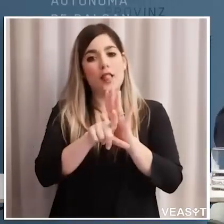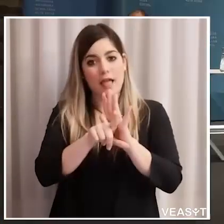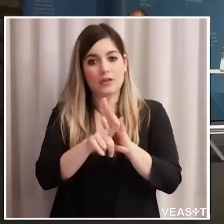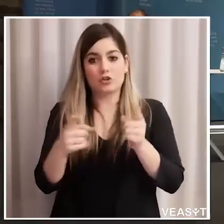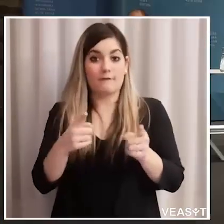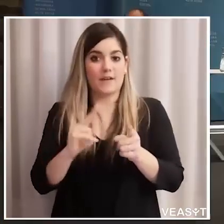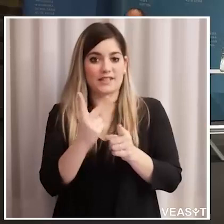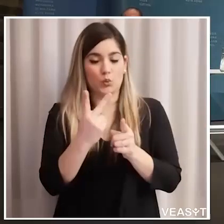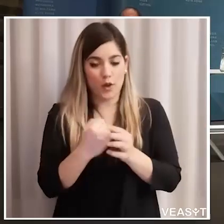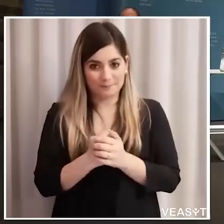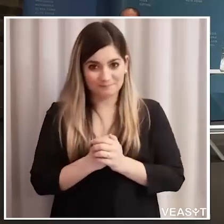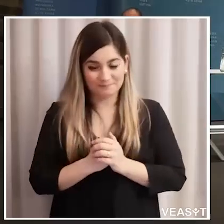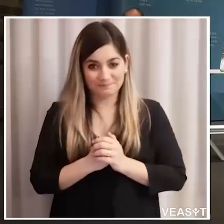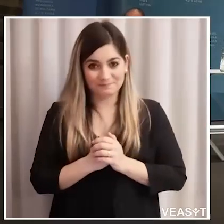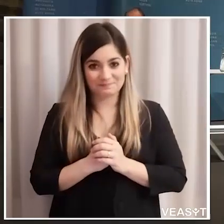legge per la fase 2.